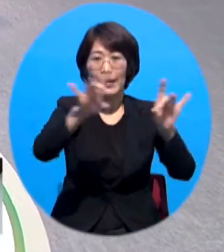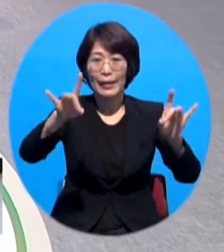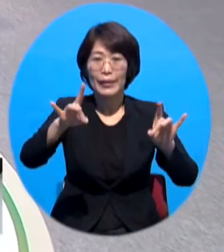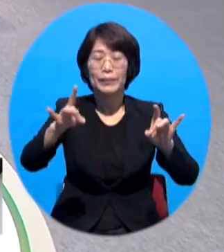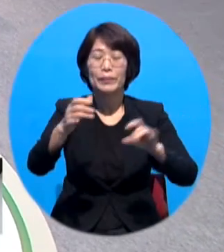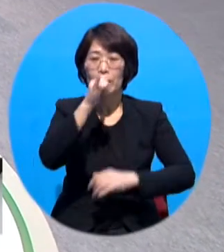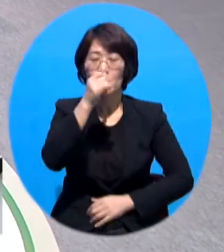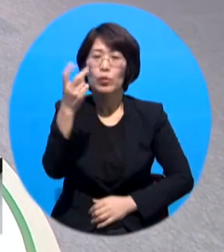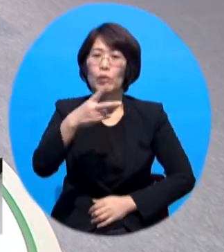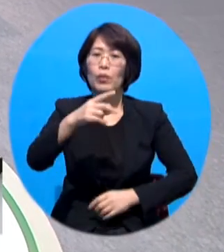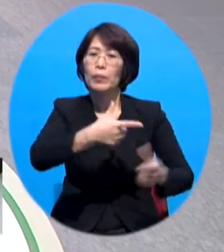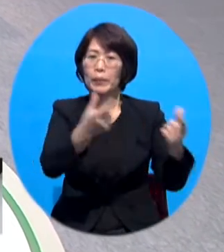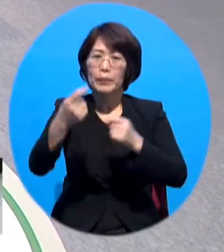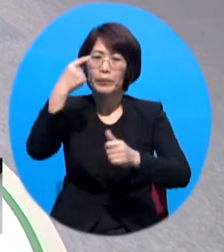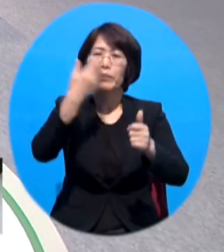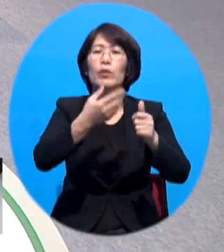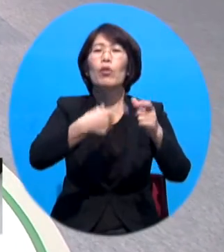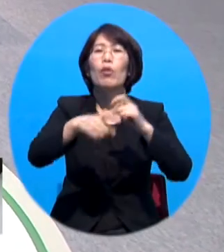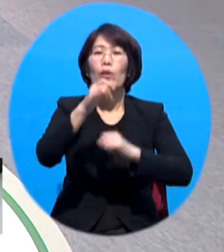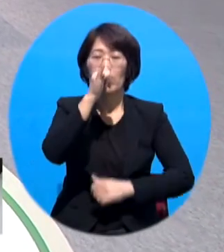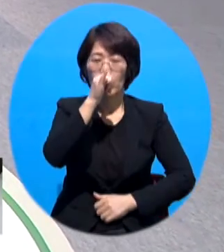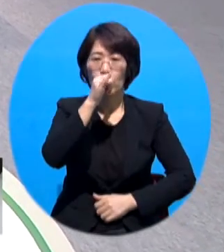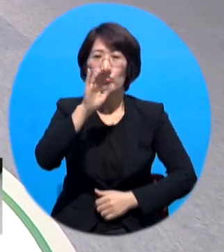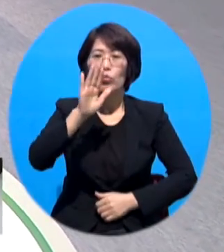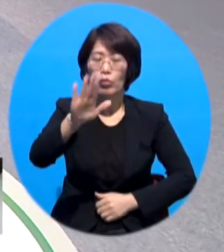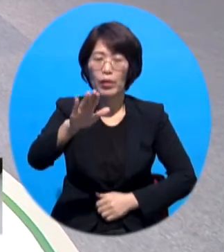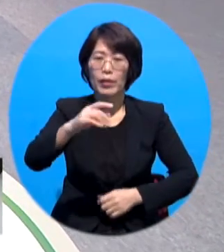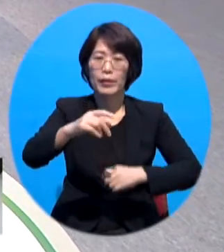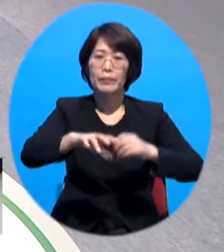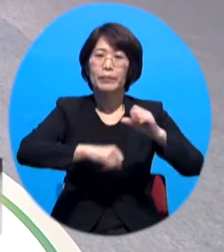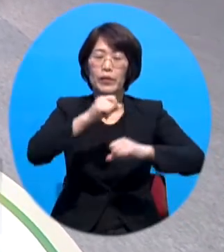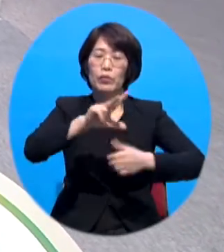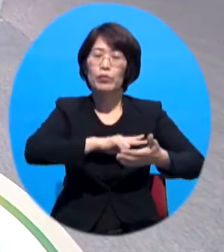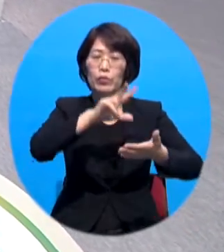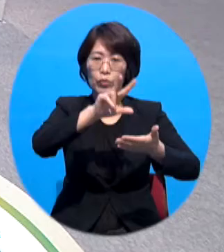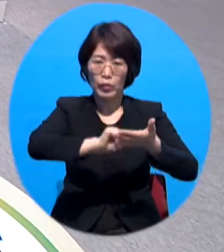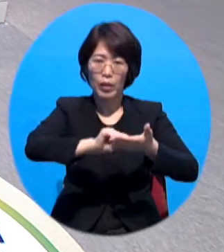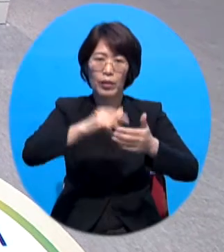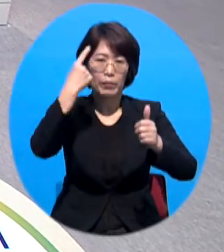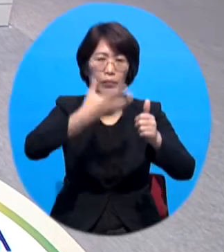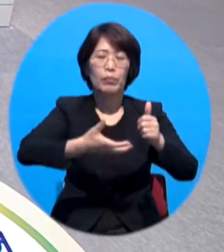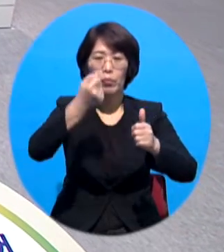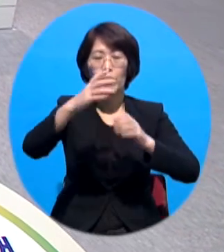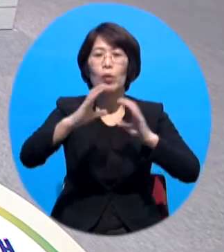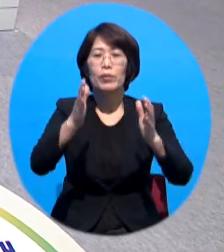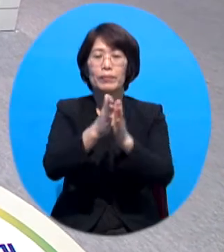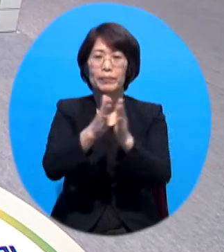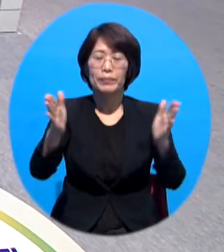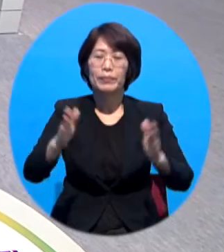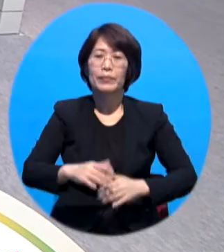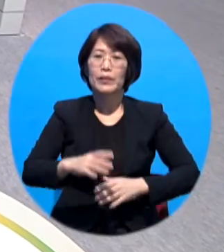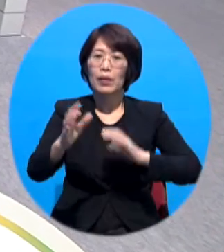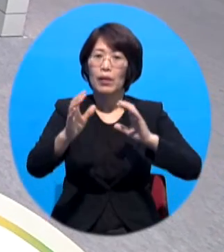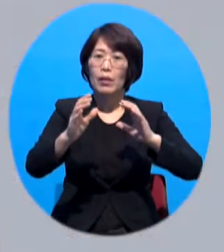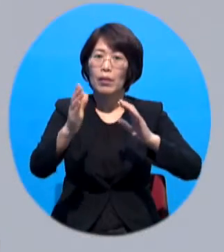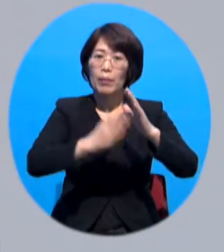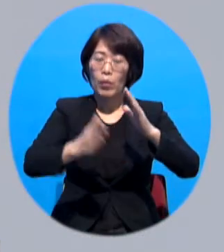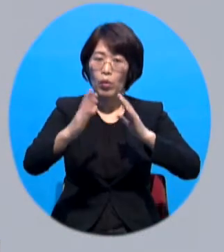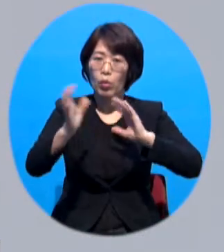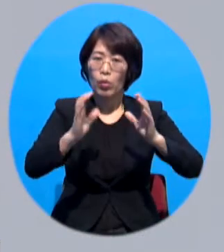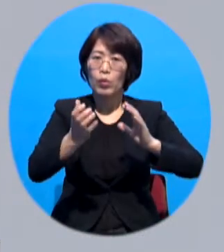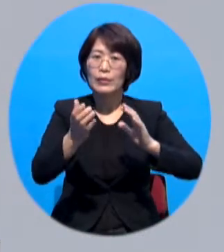이어서 공통 질문을 한 차례 더 진행한 후에 자유주제 주도권 토론 으로 마무리 하겠습니다 본격적인 토론에 앞서